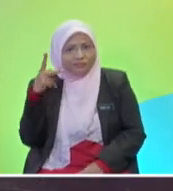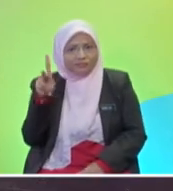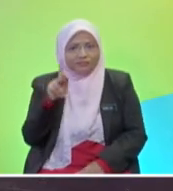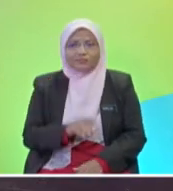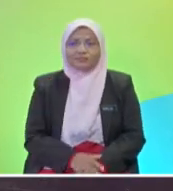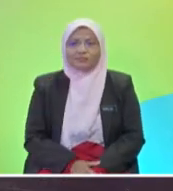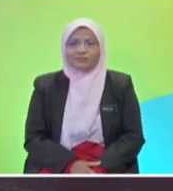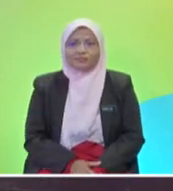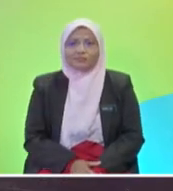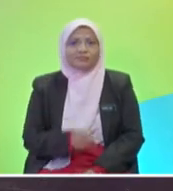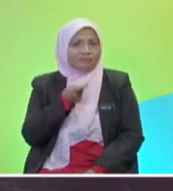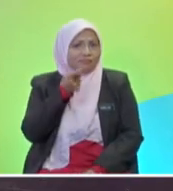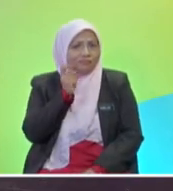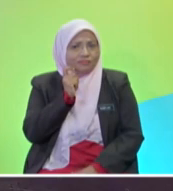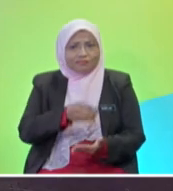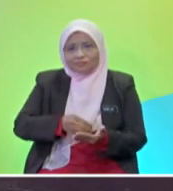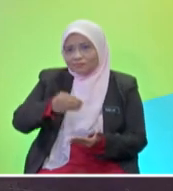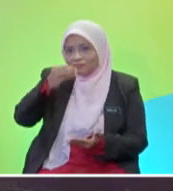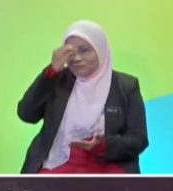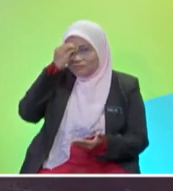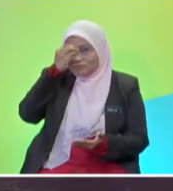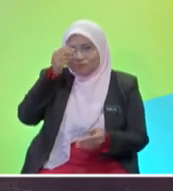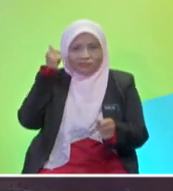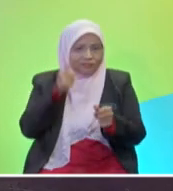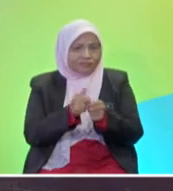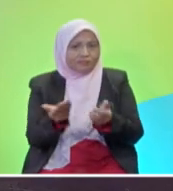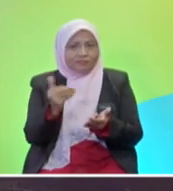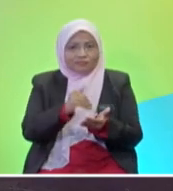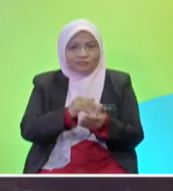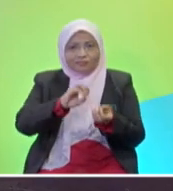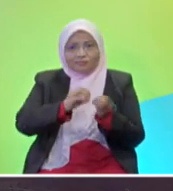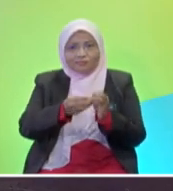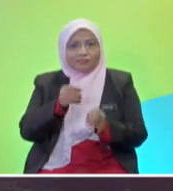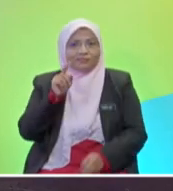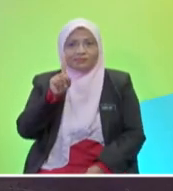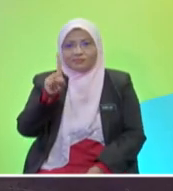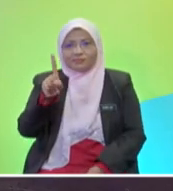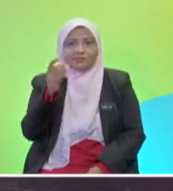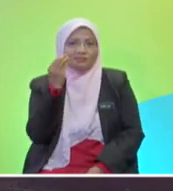kita belajar tadi kan, cuba kita ingat balik. Yang pertama nombor satu tadi bunga.